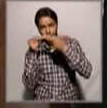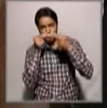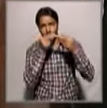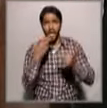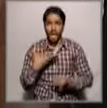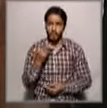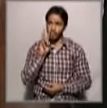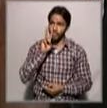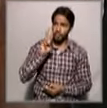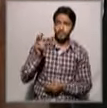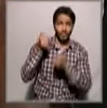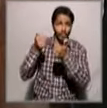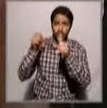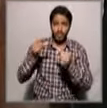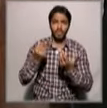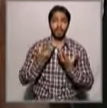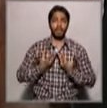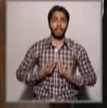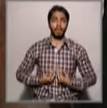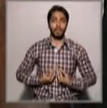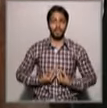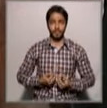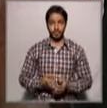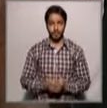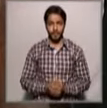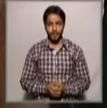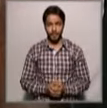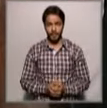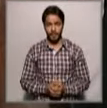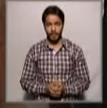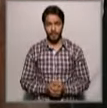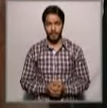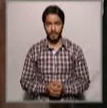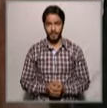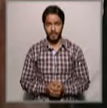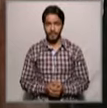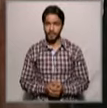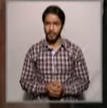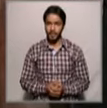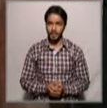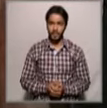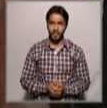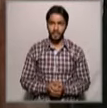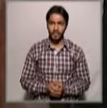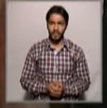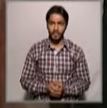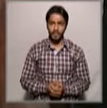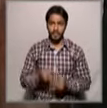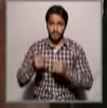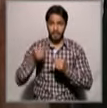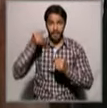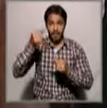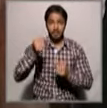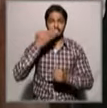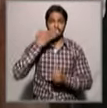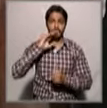ابني يعني، انا ما بنجيبش حضرتك يعني. يا رب يحفظك. فحضرتك نعم. لقيت له رؤيه كويسه جدا، بس لقيته قاعد